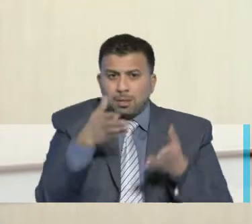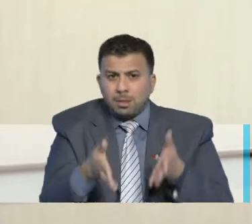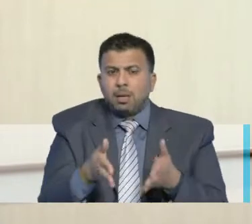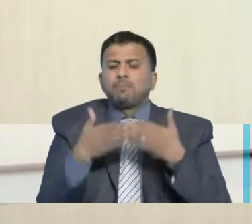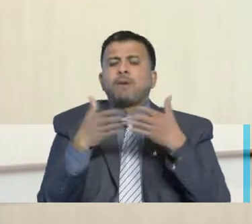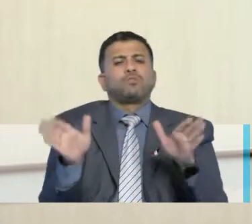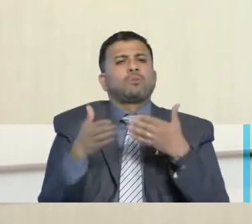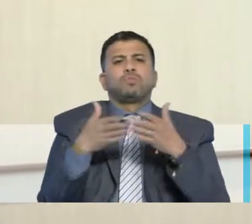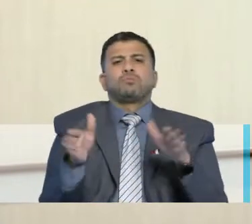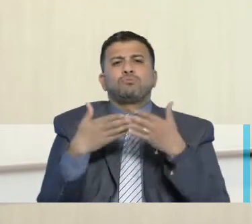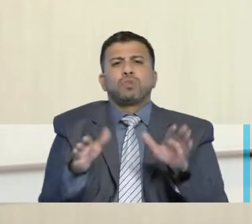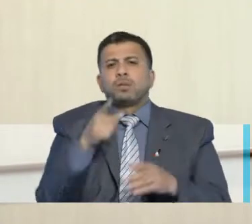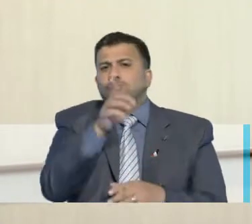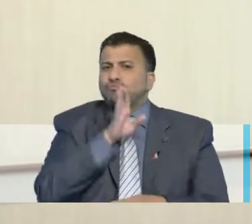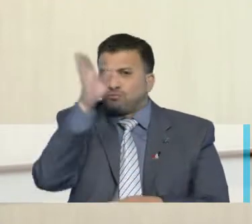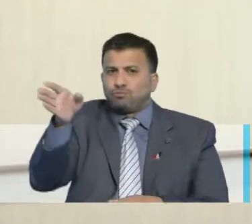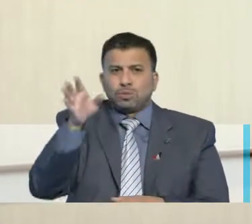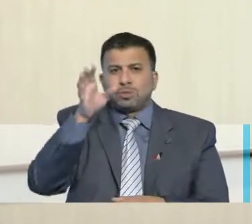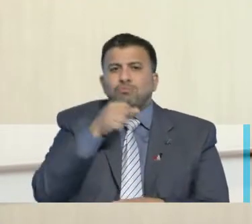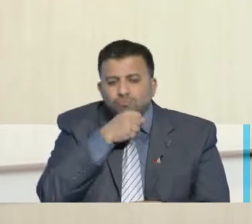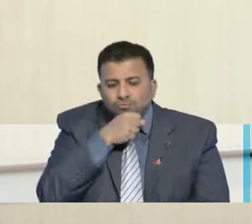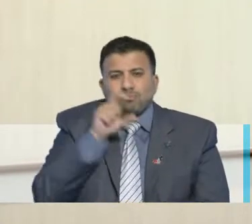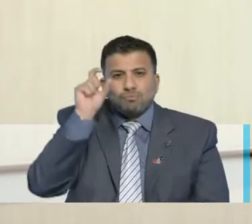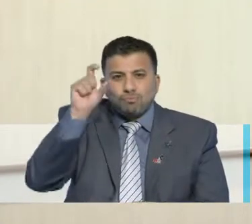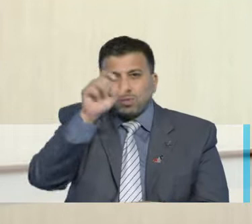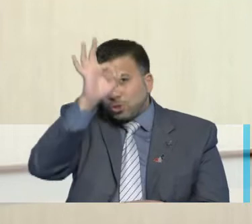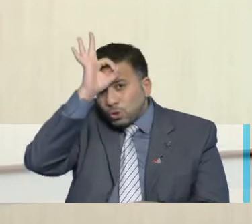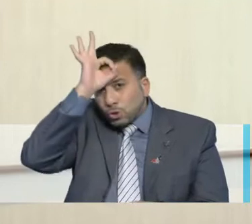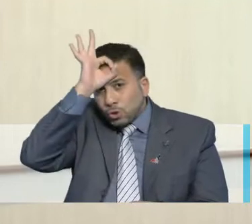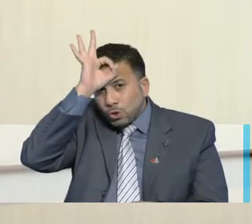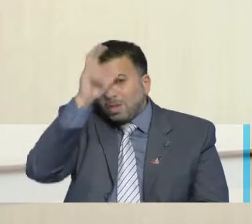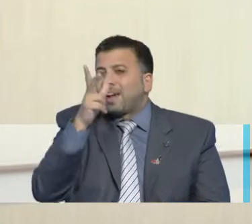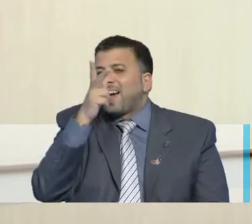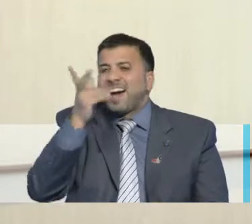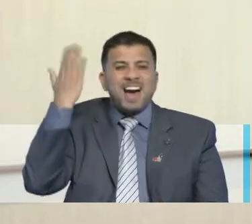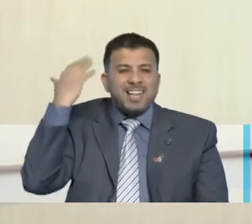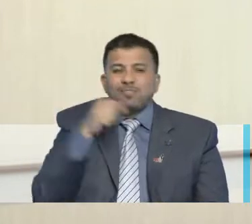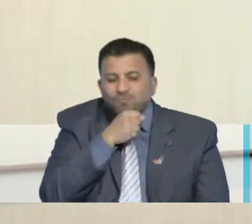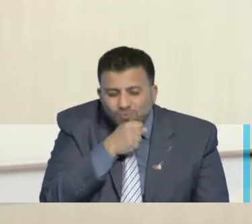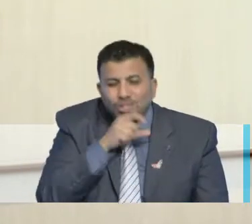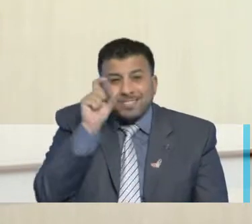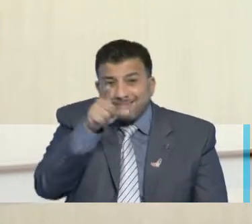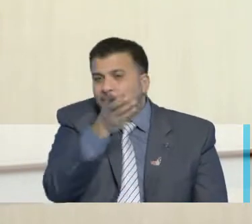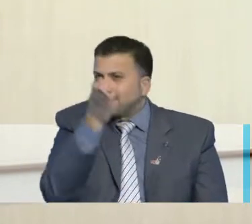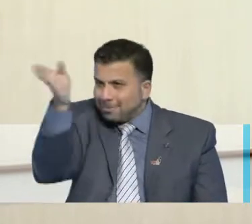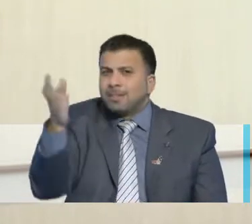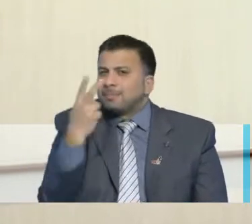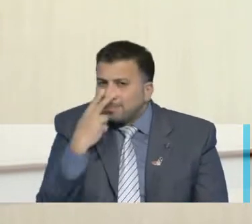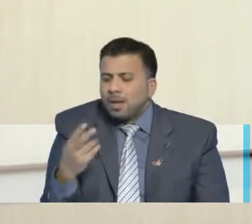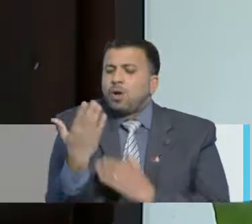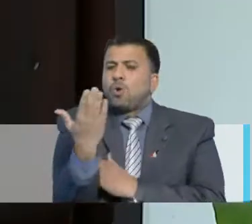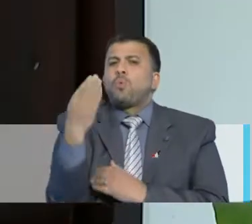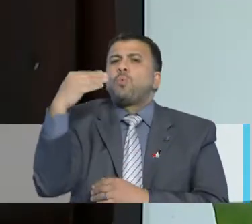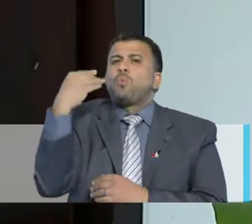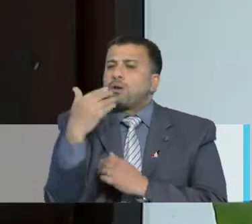مفتوحة للمراجعين من سلك الشرطة القدامى لمراجعة هذه الأماكن وتقديم الأوراق